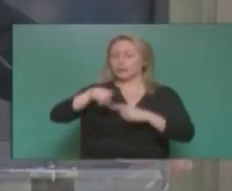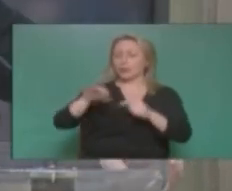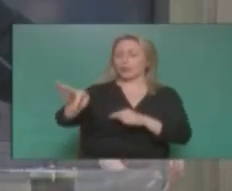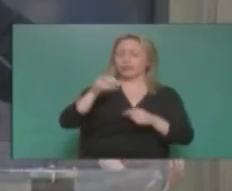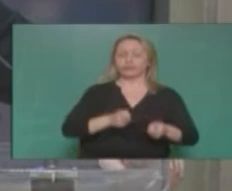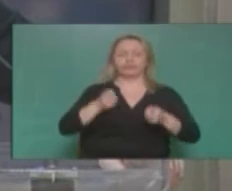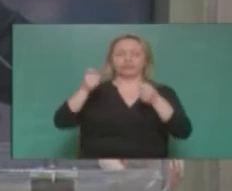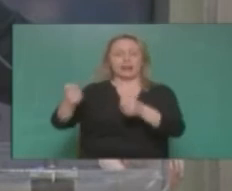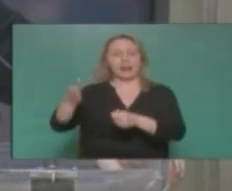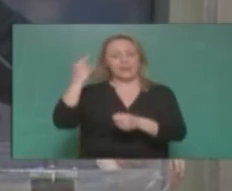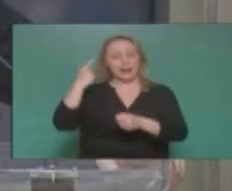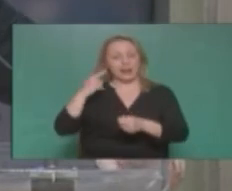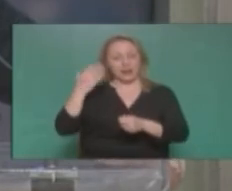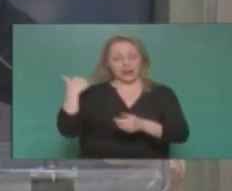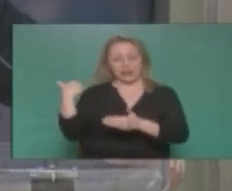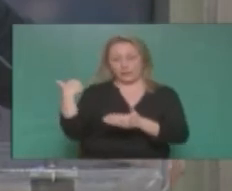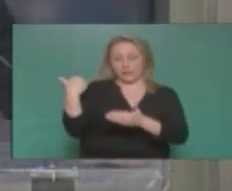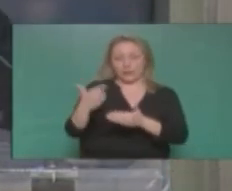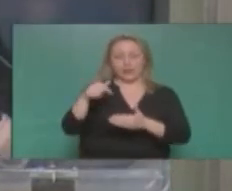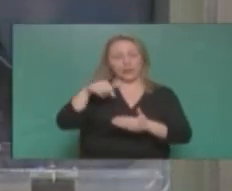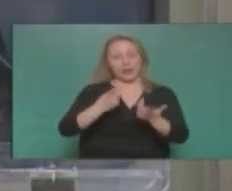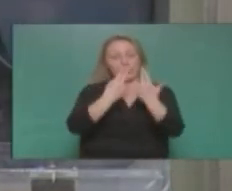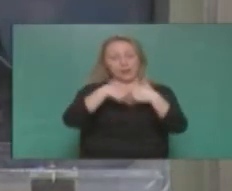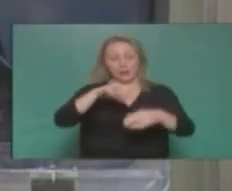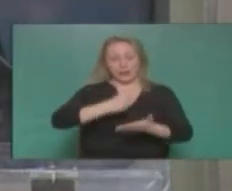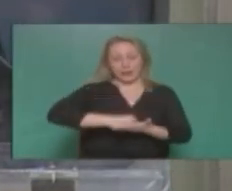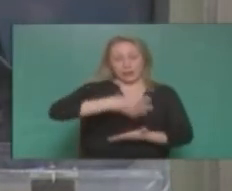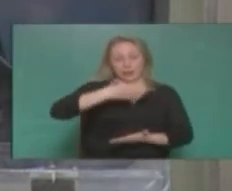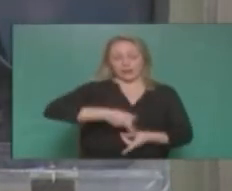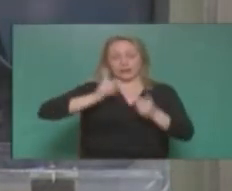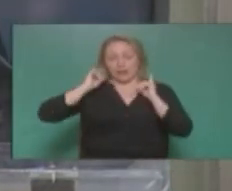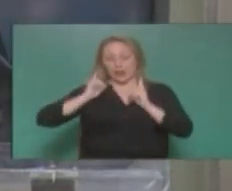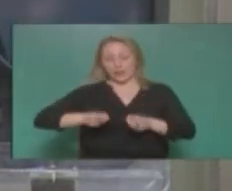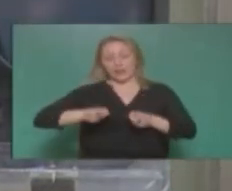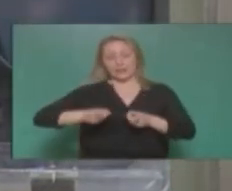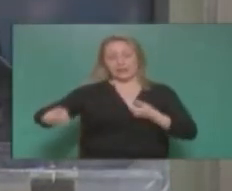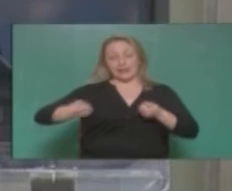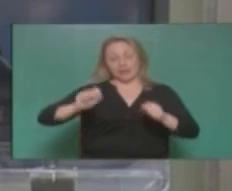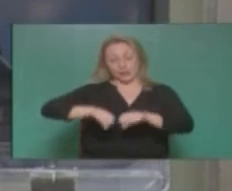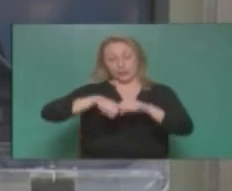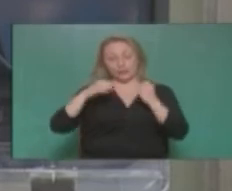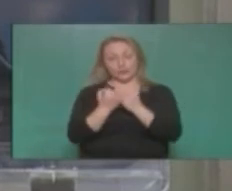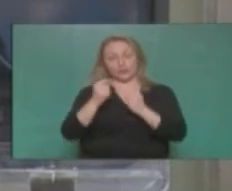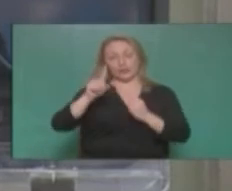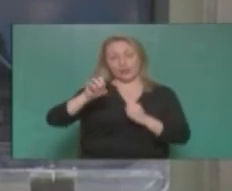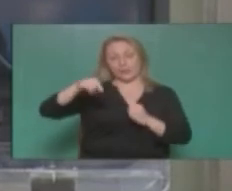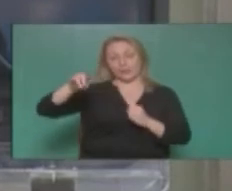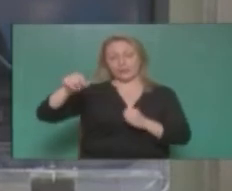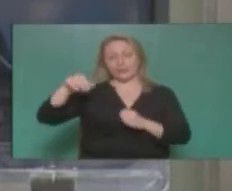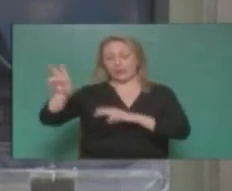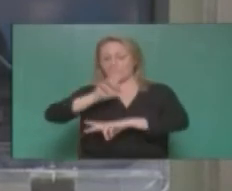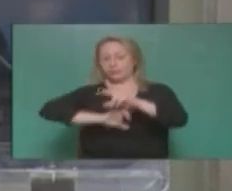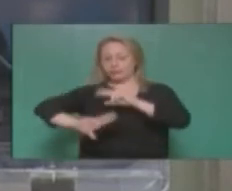γινόταν παλαιότερα, με επιτροπή αξιολόγησης και με απόφαση διοικητικού συμβουλίου της ΔΕΠΘΕ, μετά από